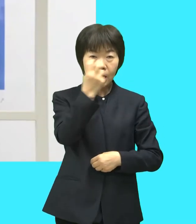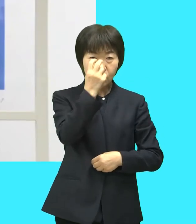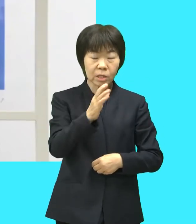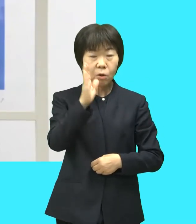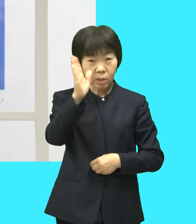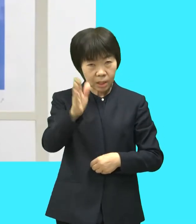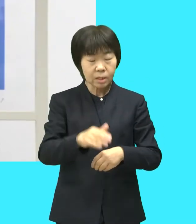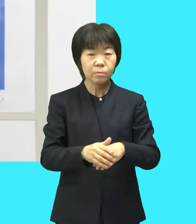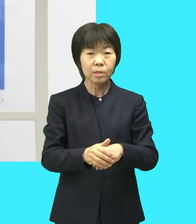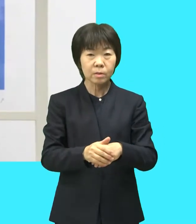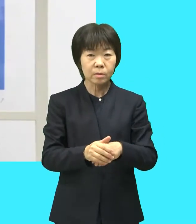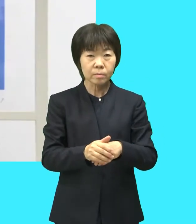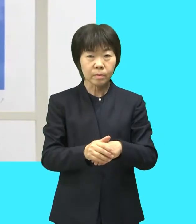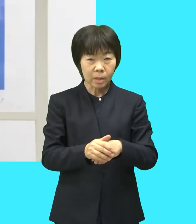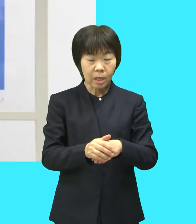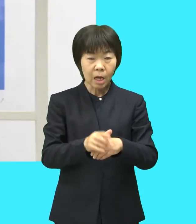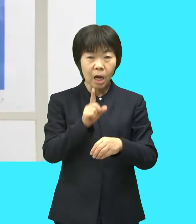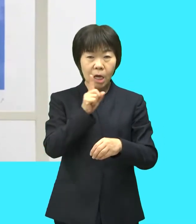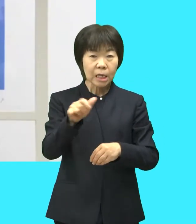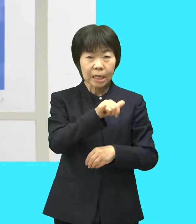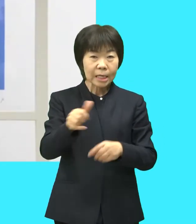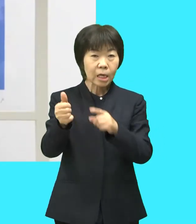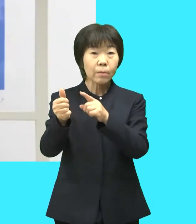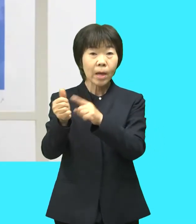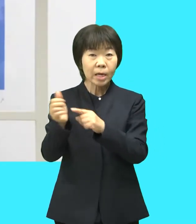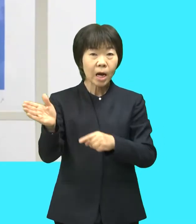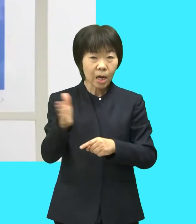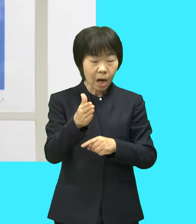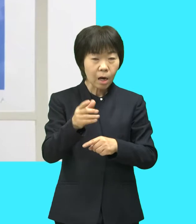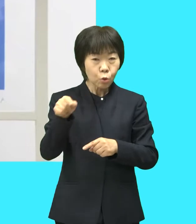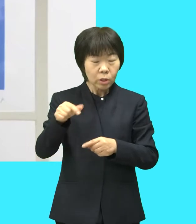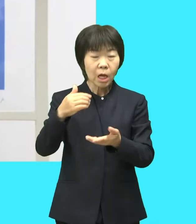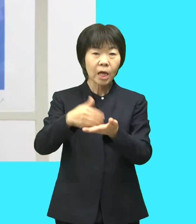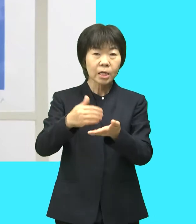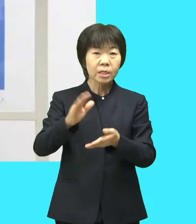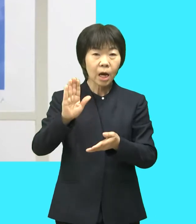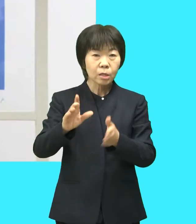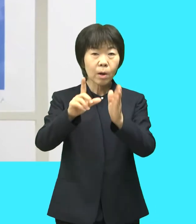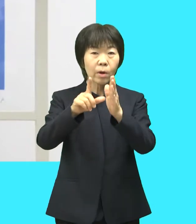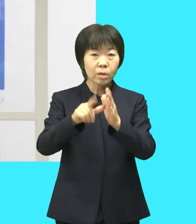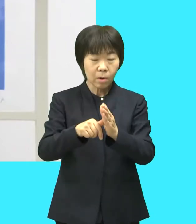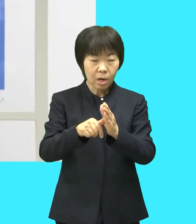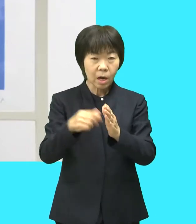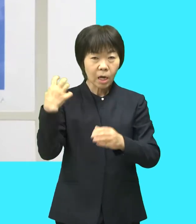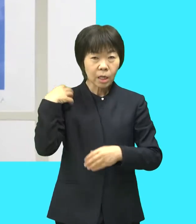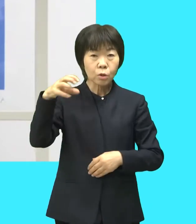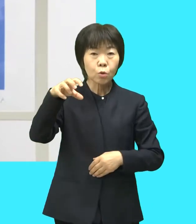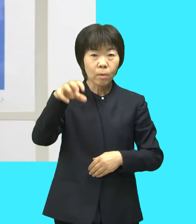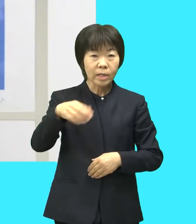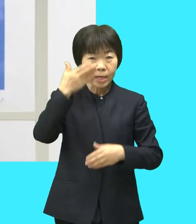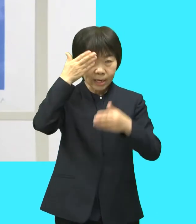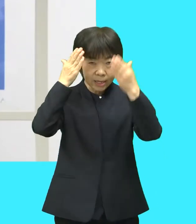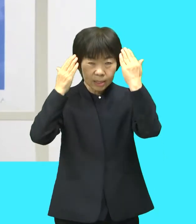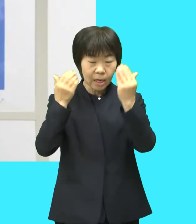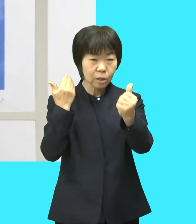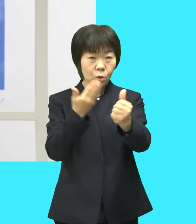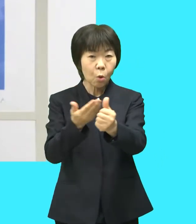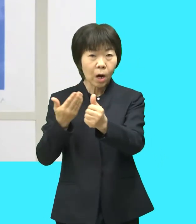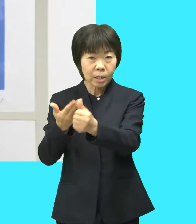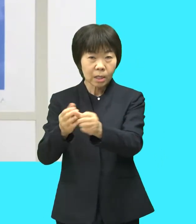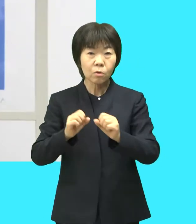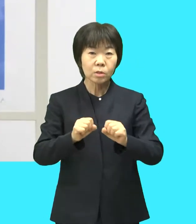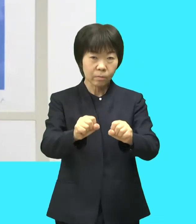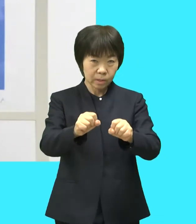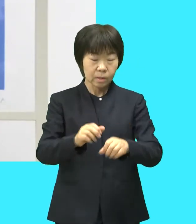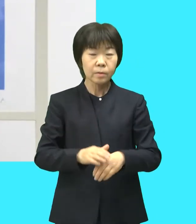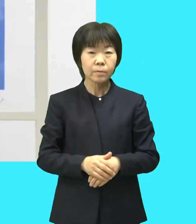ければと思います。また語り部さんからそういったお話があるのであれば担当部局の方で丁寧に伺ってまいります